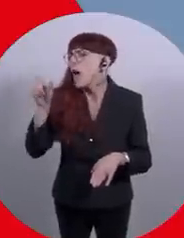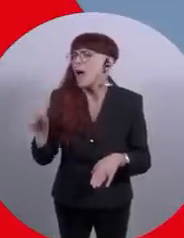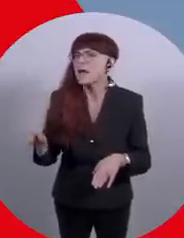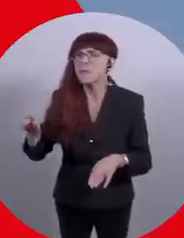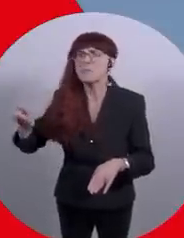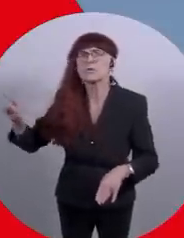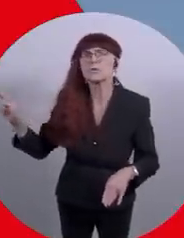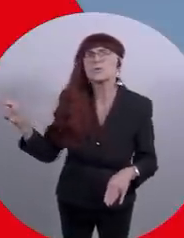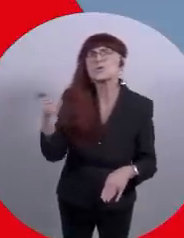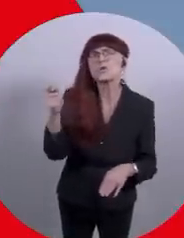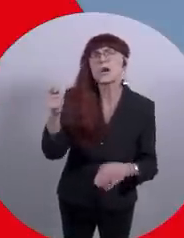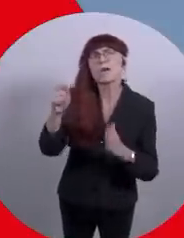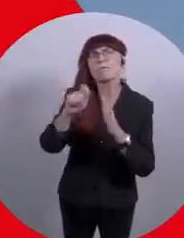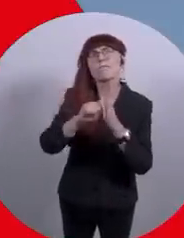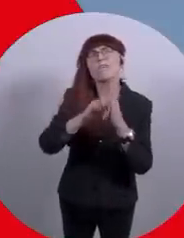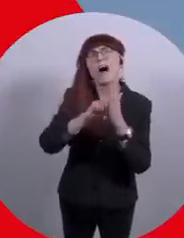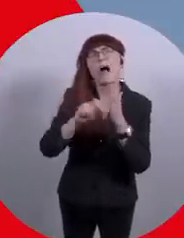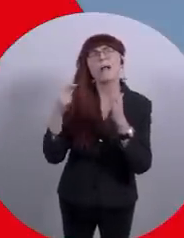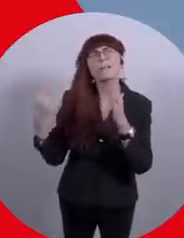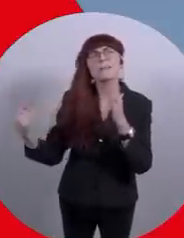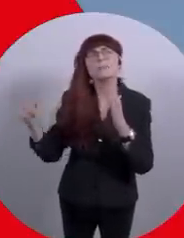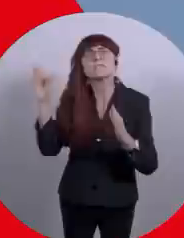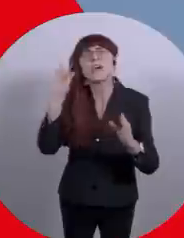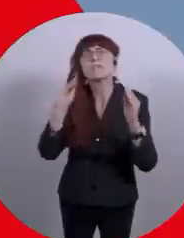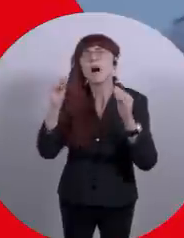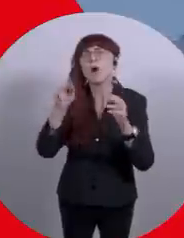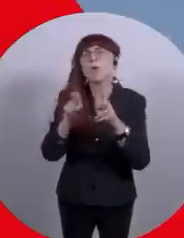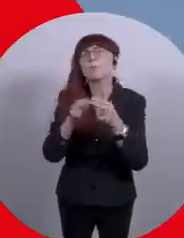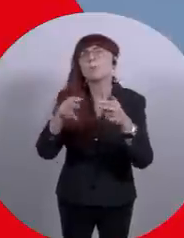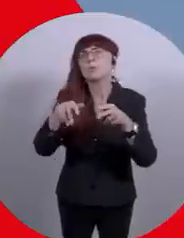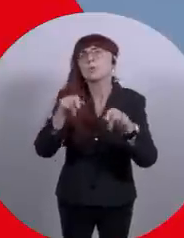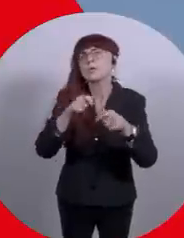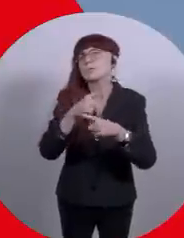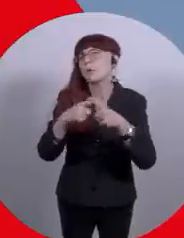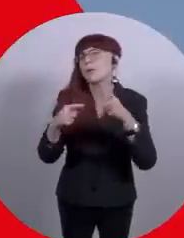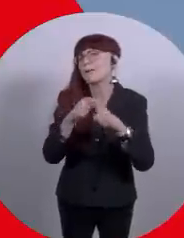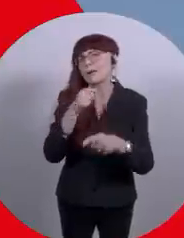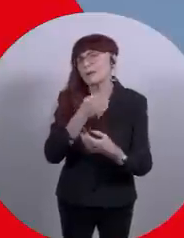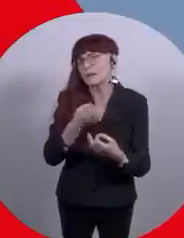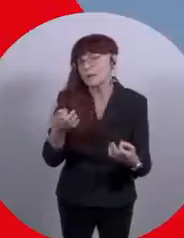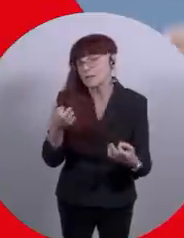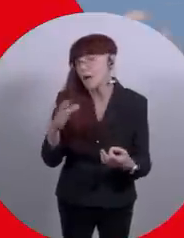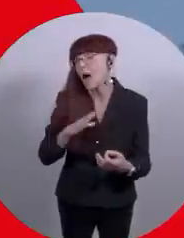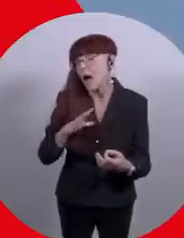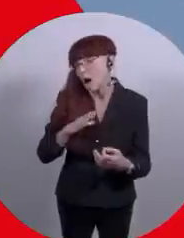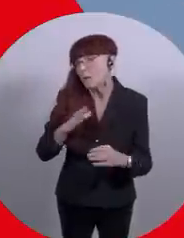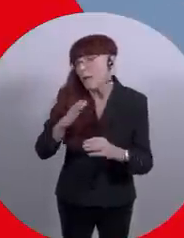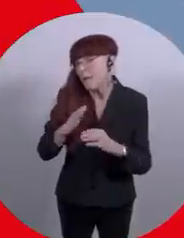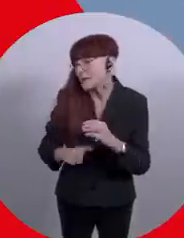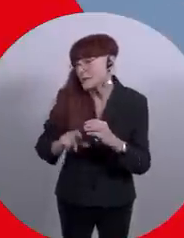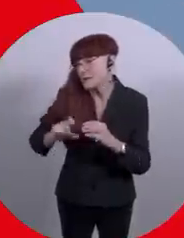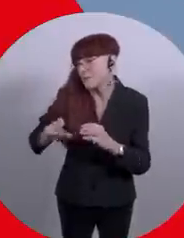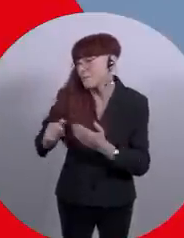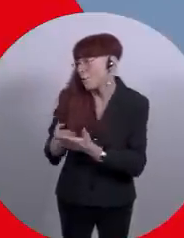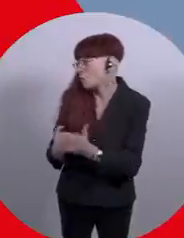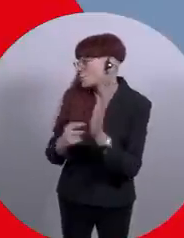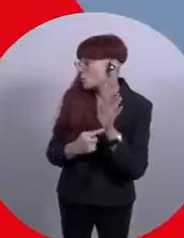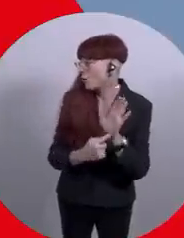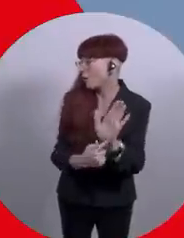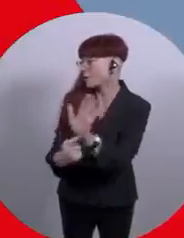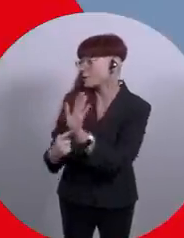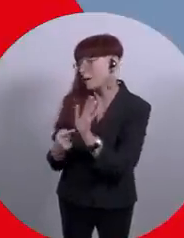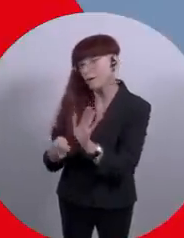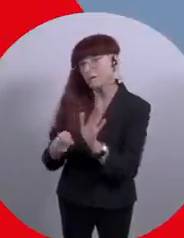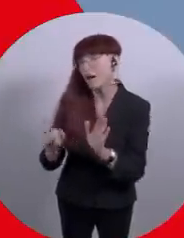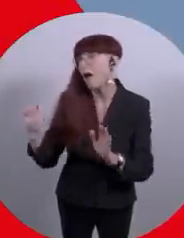bundespolitischen Bühne noch keine Erfahrung hat ich glaube die letzten paar Wochen sind selbstredend an die pables in